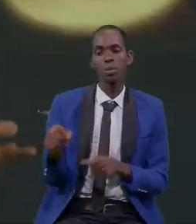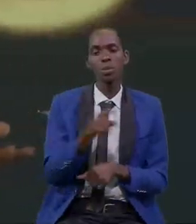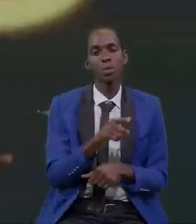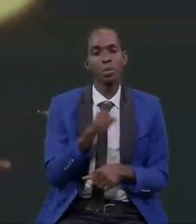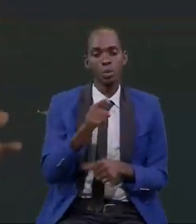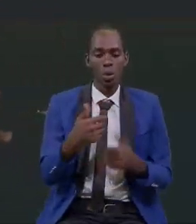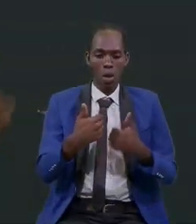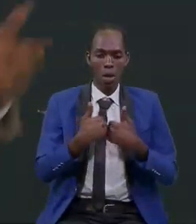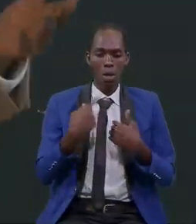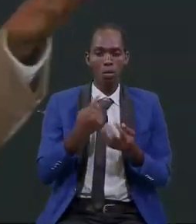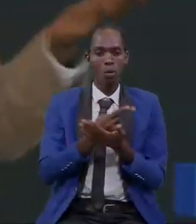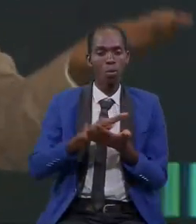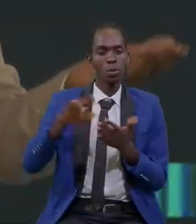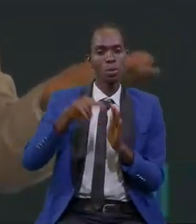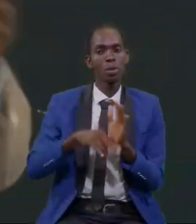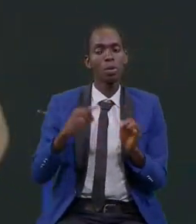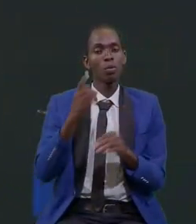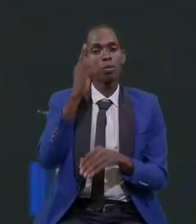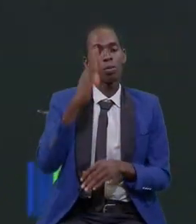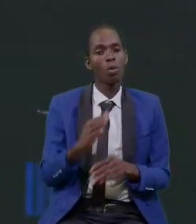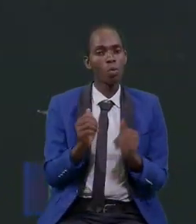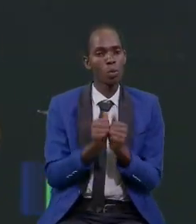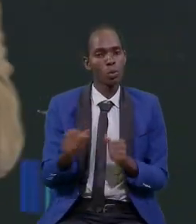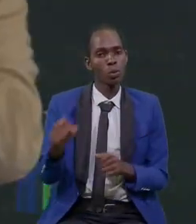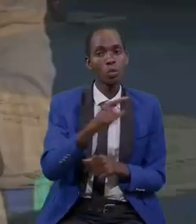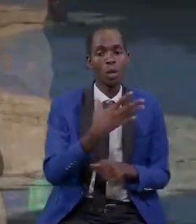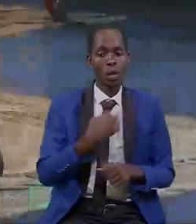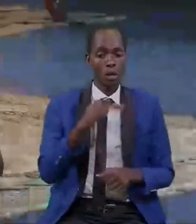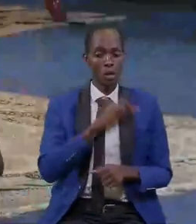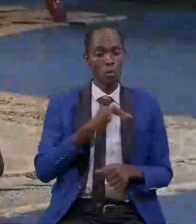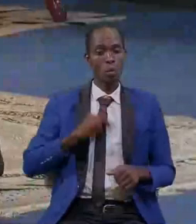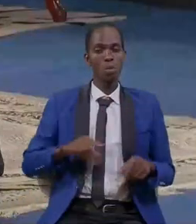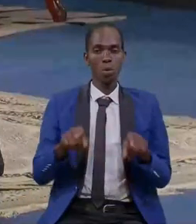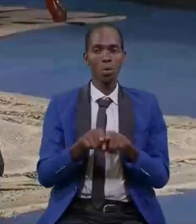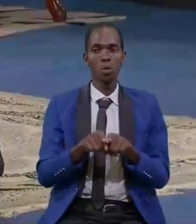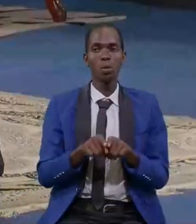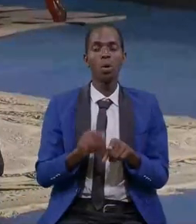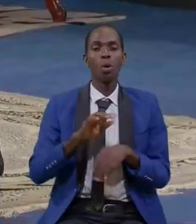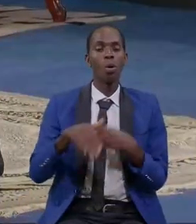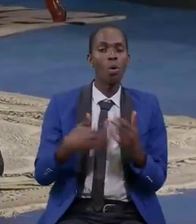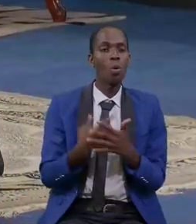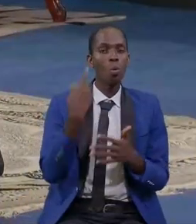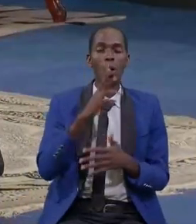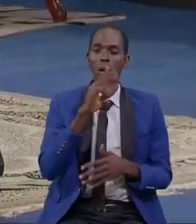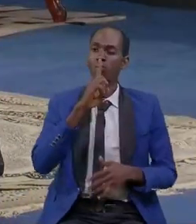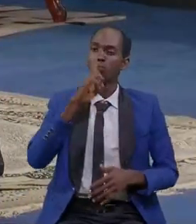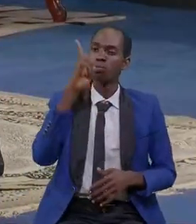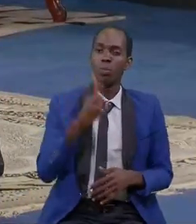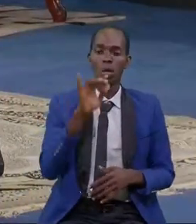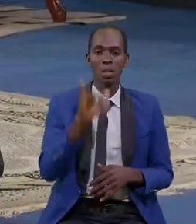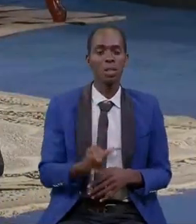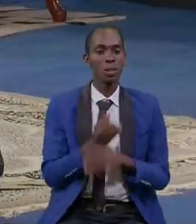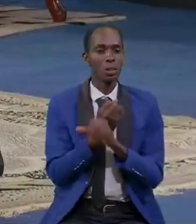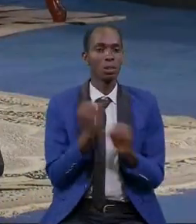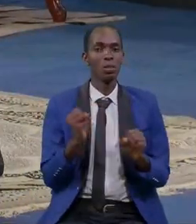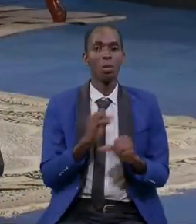Et il a la sainteté de Dieu avec lui. Et les membres également, ceux qui sont vraiment sauvés. Ceux